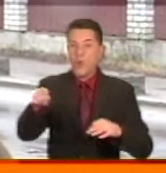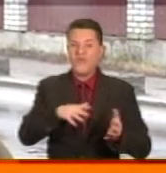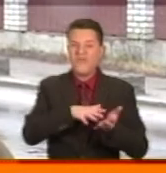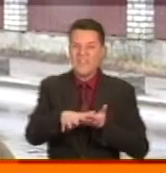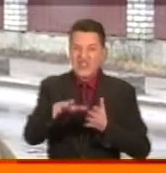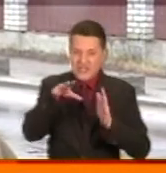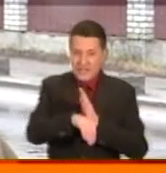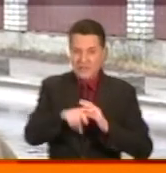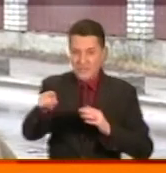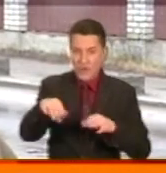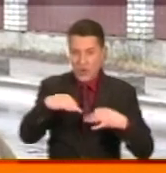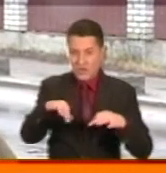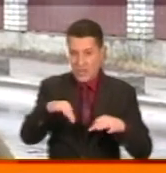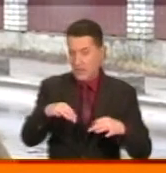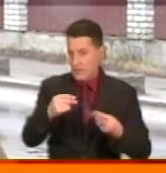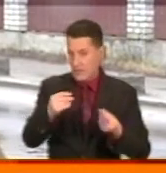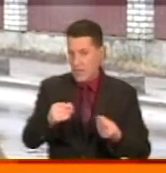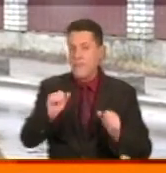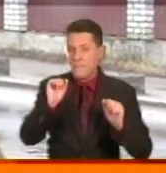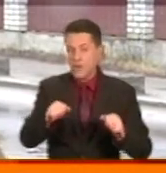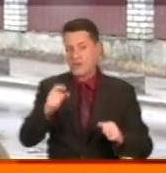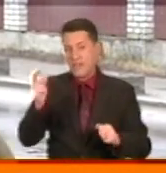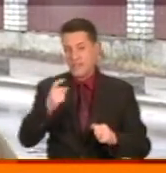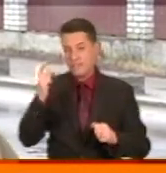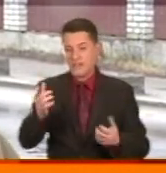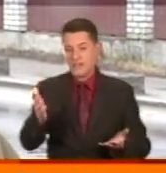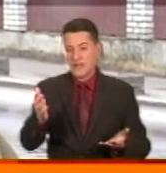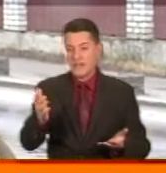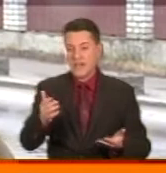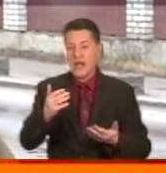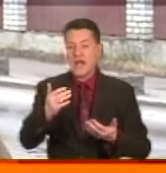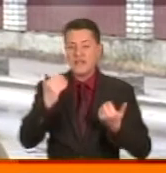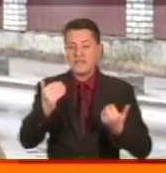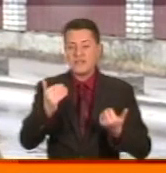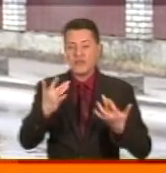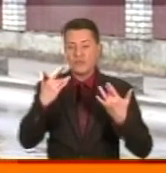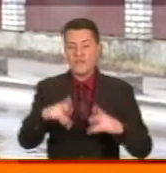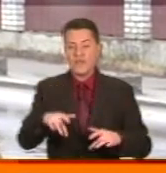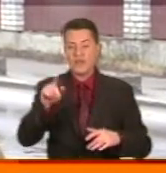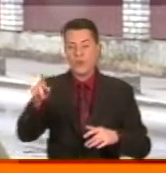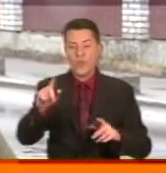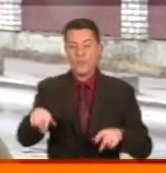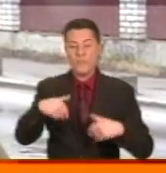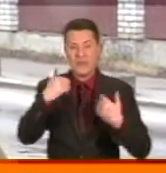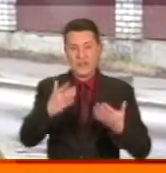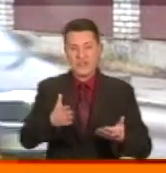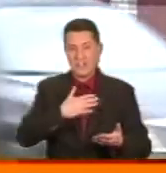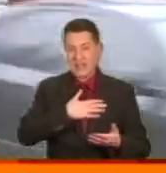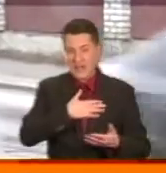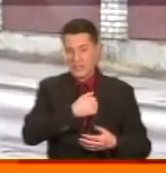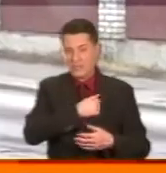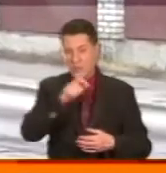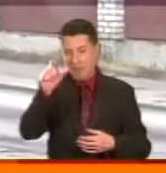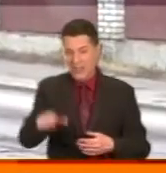це чуть ли не його власність, він може її розпоряджатися. От він зараз звільняється, він її предложив нашому вже